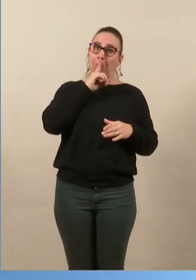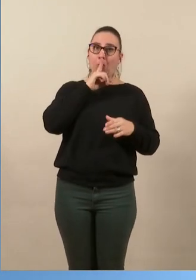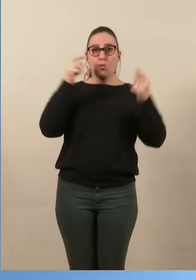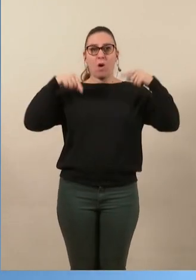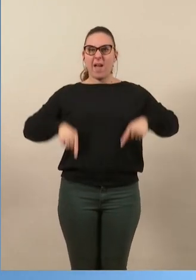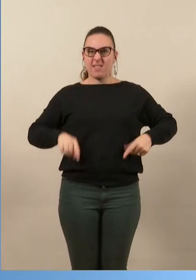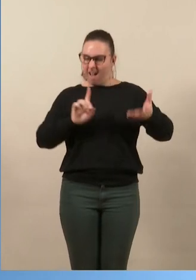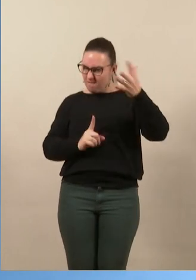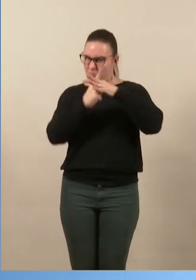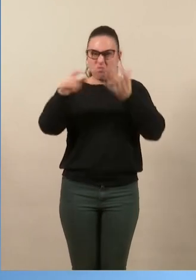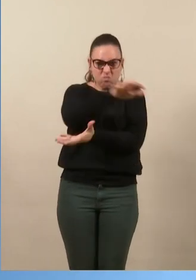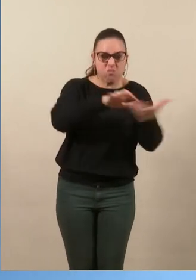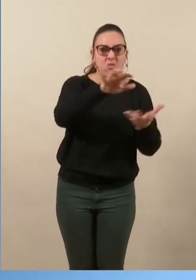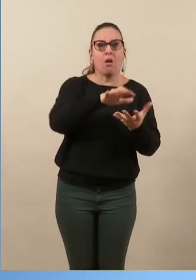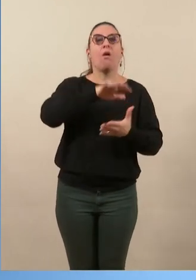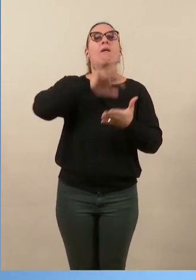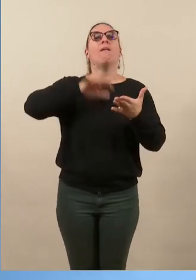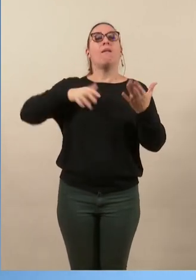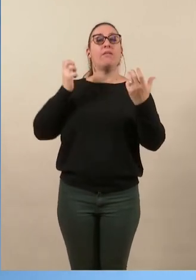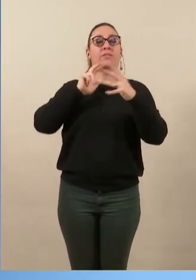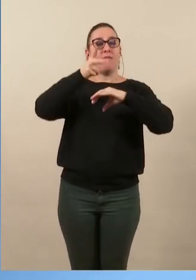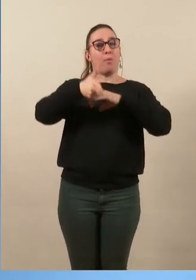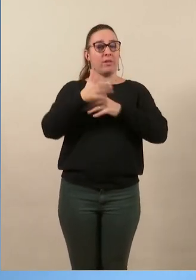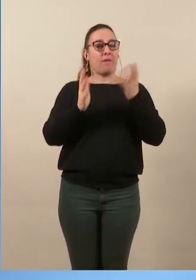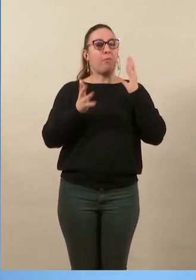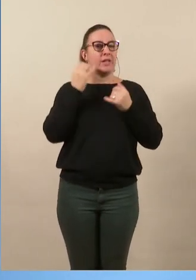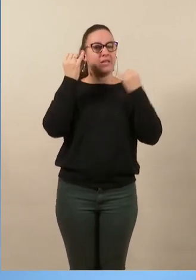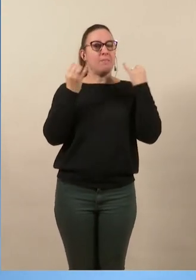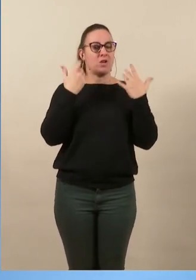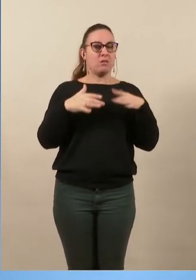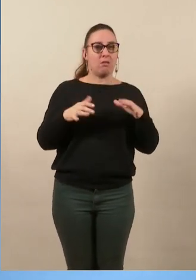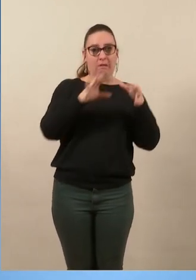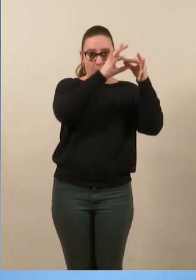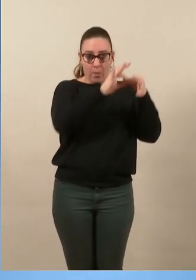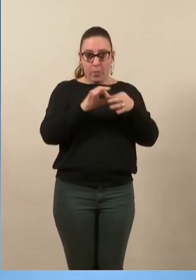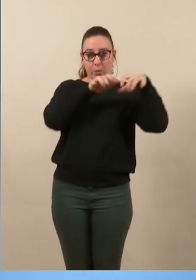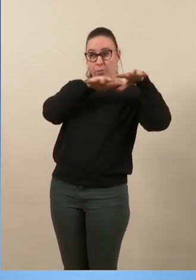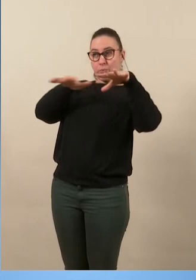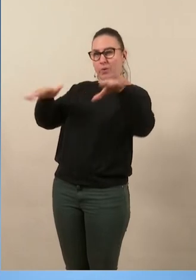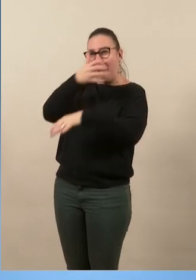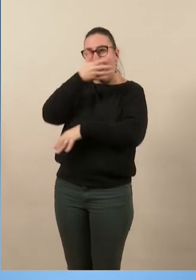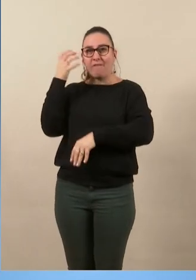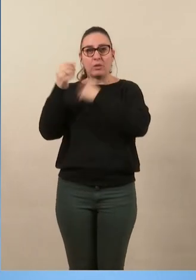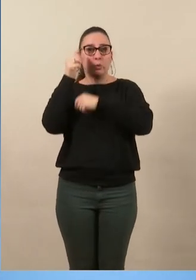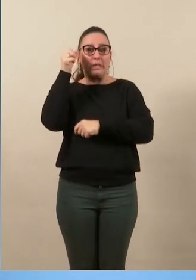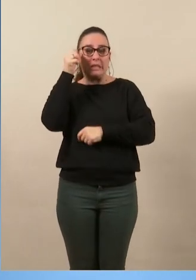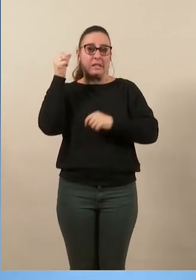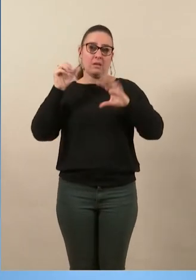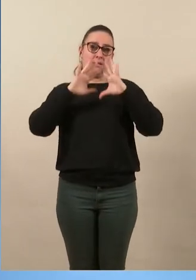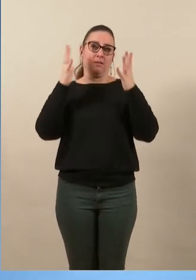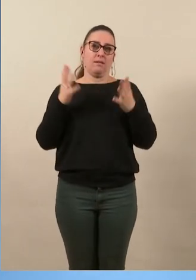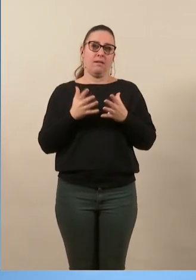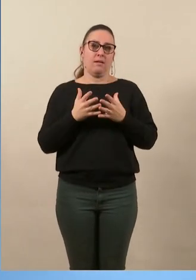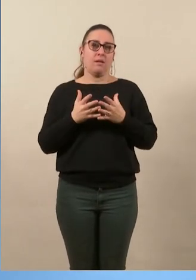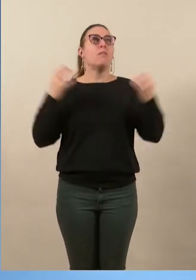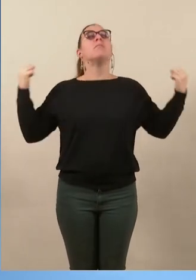rapport sur le développement durable manquerait pas de matière s'il s'étendait à l'Afrique et à l'Asie tout est prétextes à